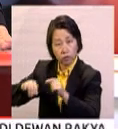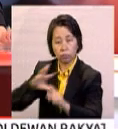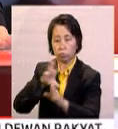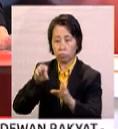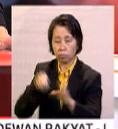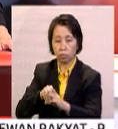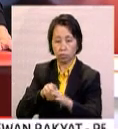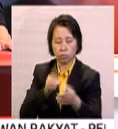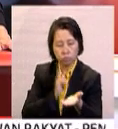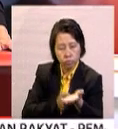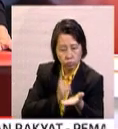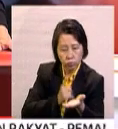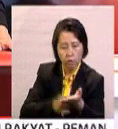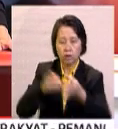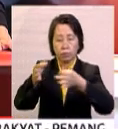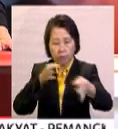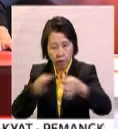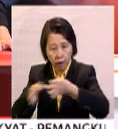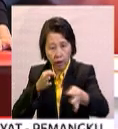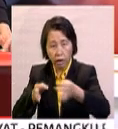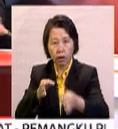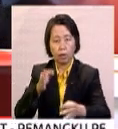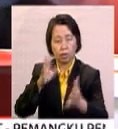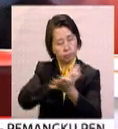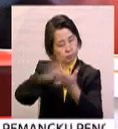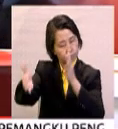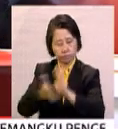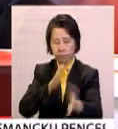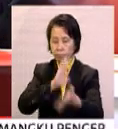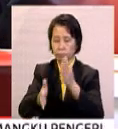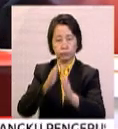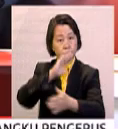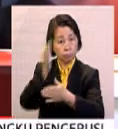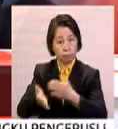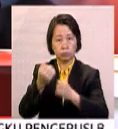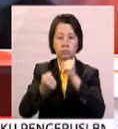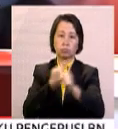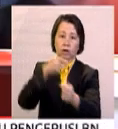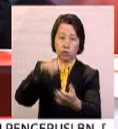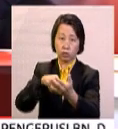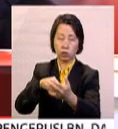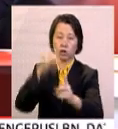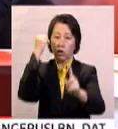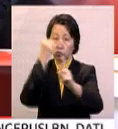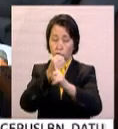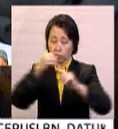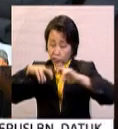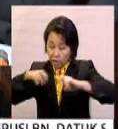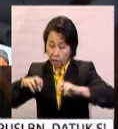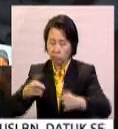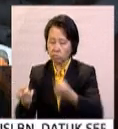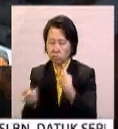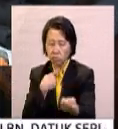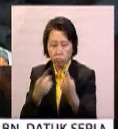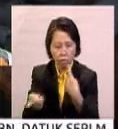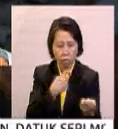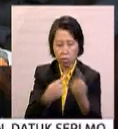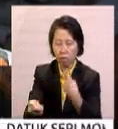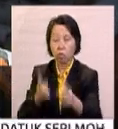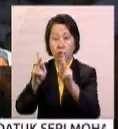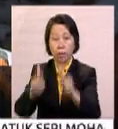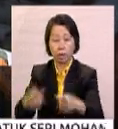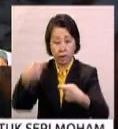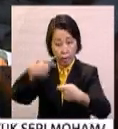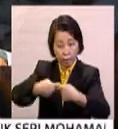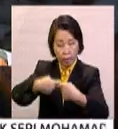meliputi sesi diskusi dan penerangan dijangka selesai tahun ini. Objektif kajian bagi mendapatkan maklum balas daripada pihak